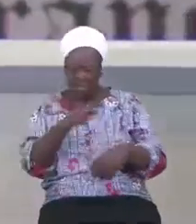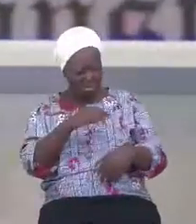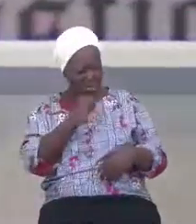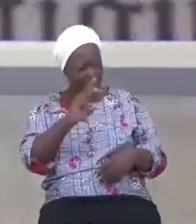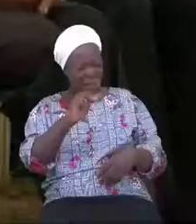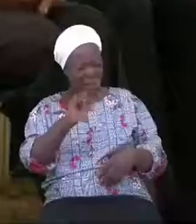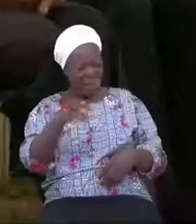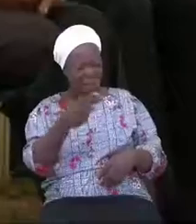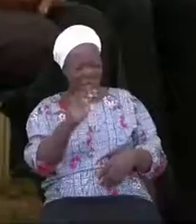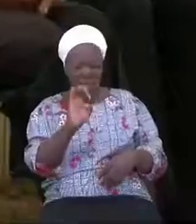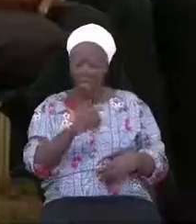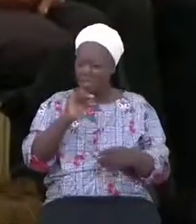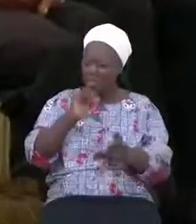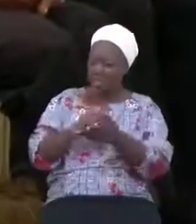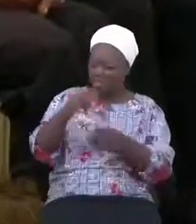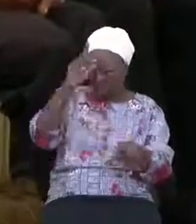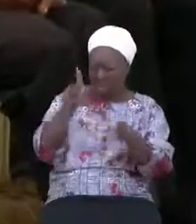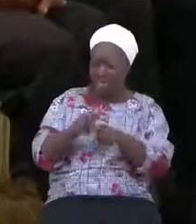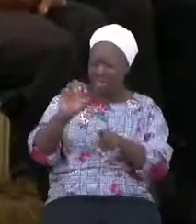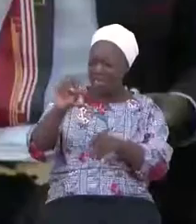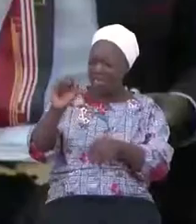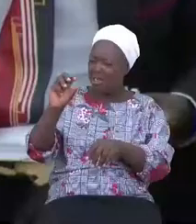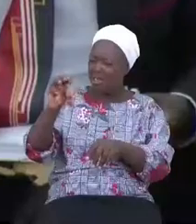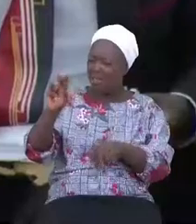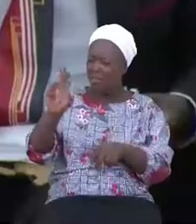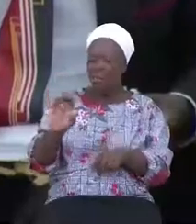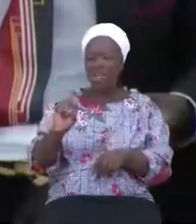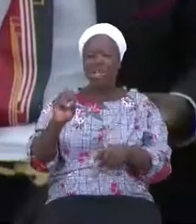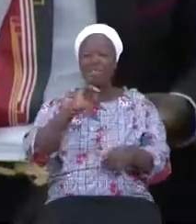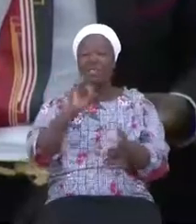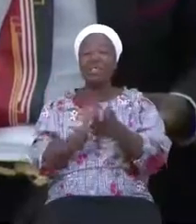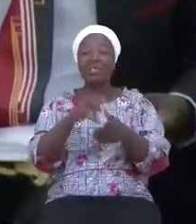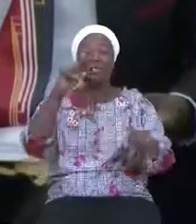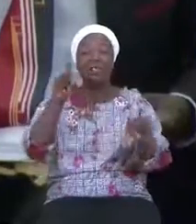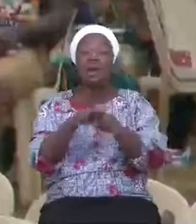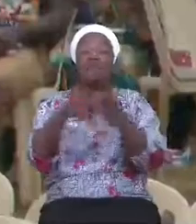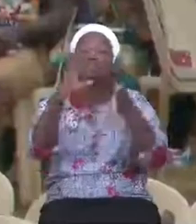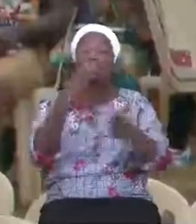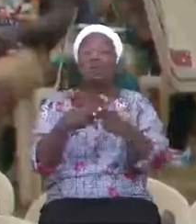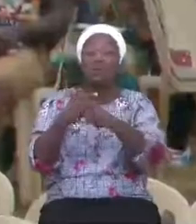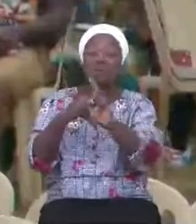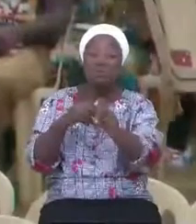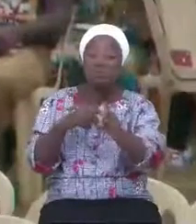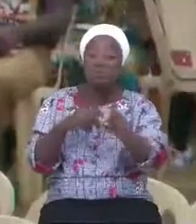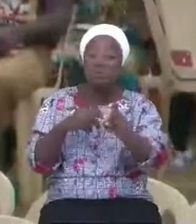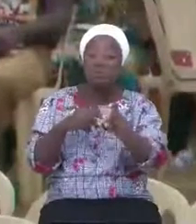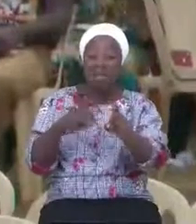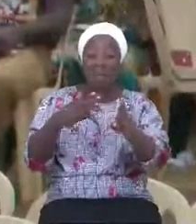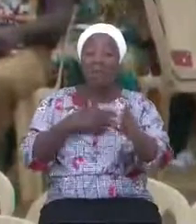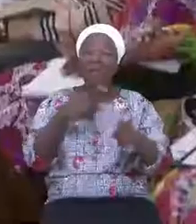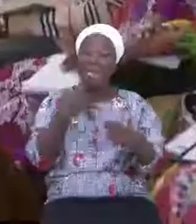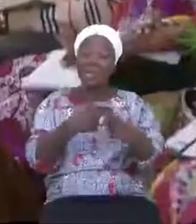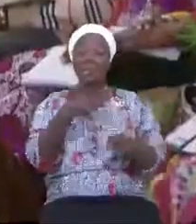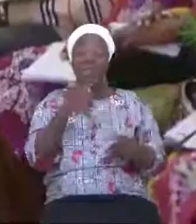c'est le frère Samuel ça? Est-ce que c'est la sœur... Quel est ton nom? Est-ce que c'est la sœur Joie